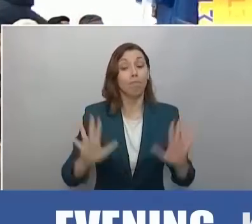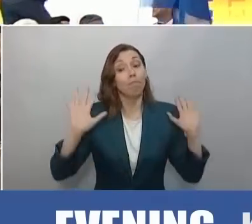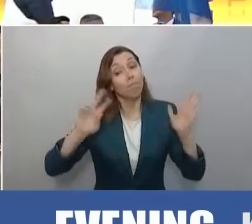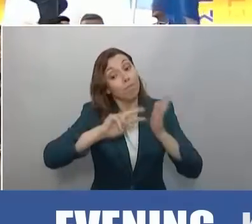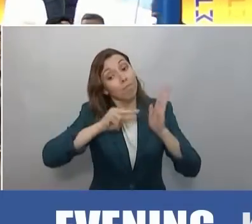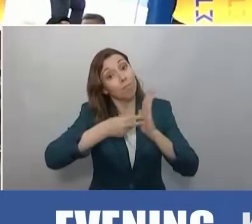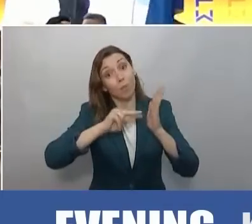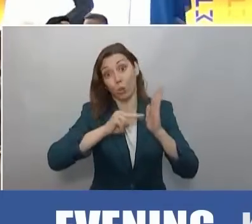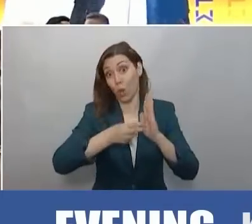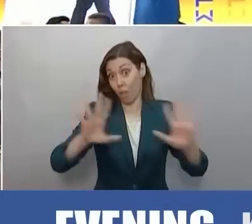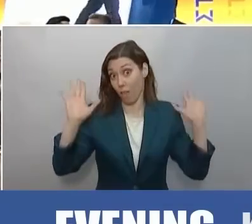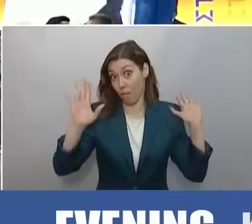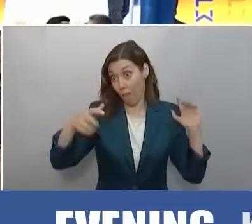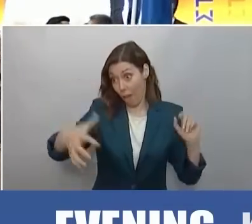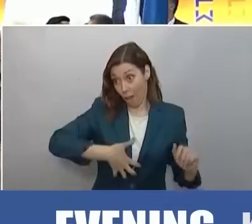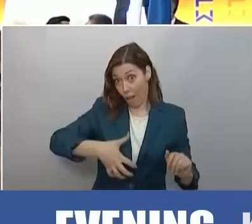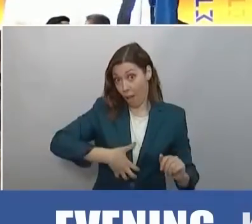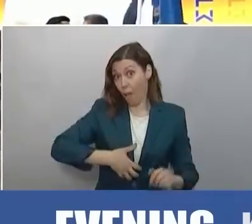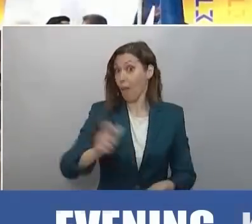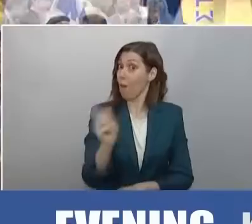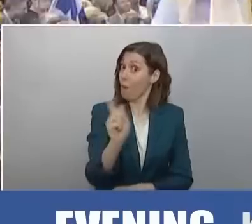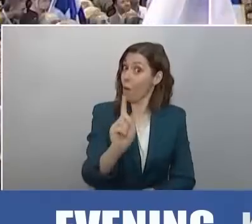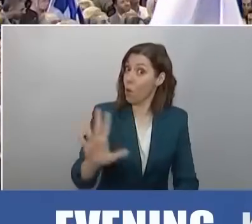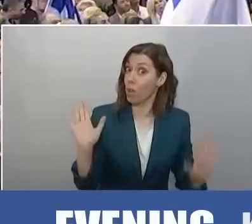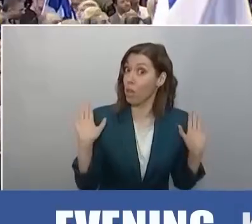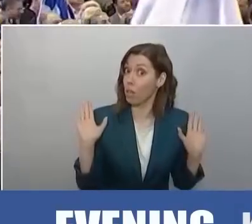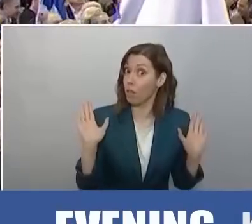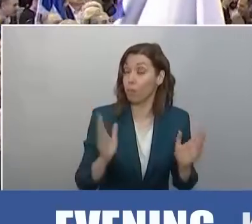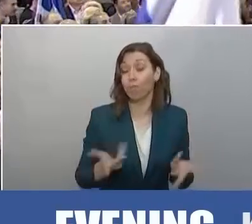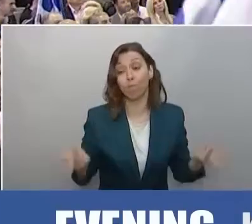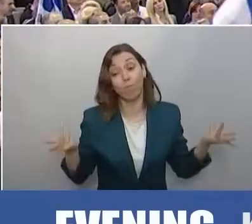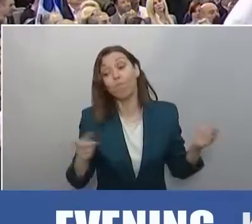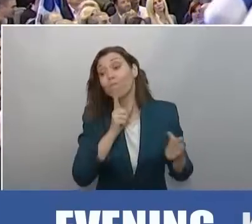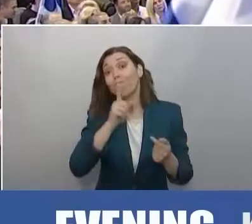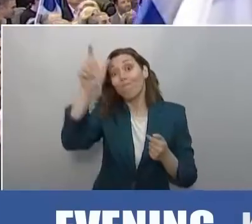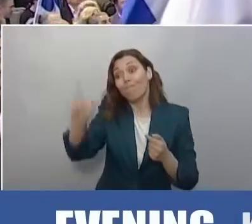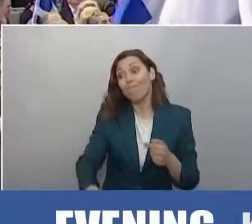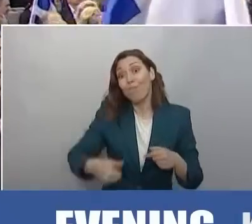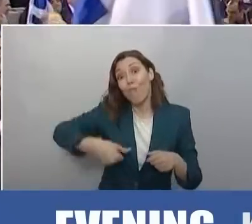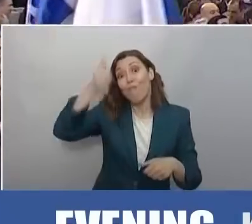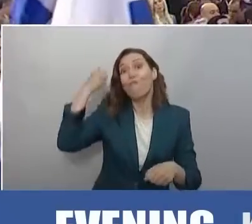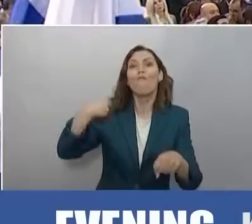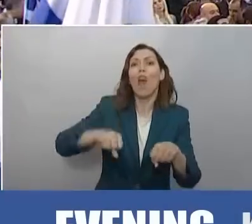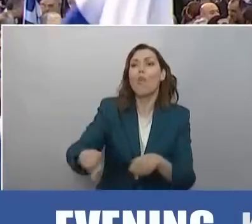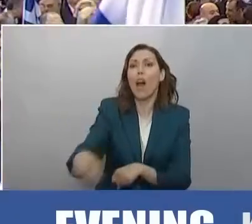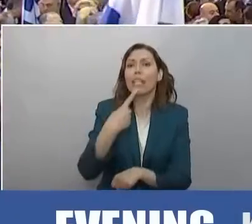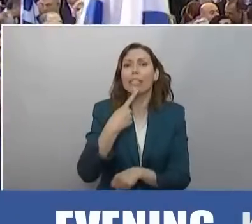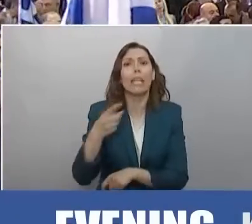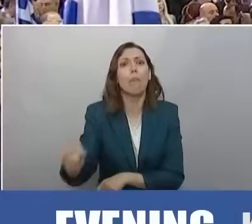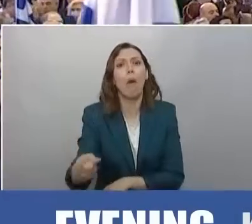Προσέξτε, γιατί εδώ δεν είναι για γέλια. Ο τελευταίος δεν κρύβει ότι θέλει και πάλι να ανατινάξει τις